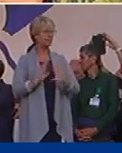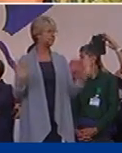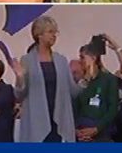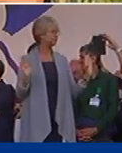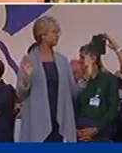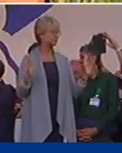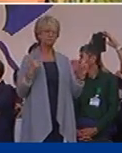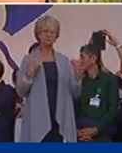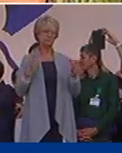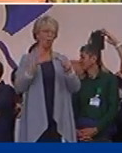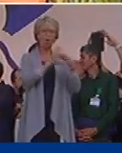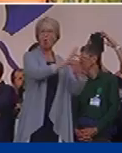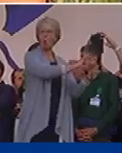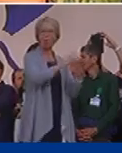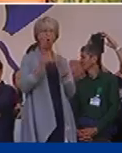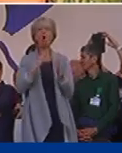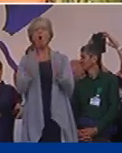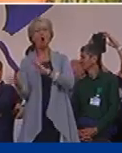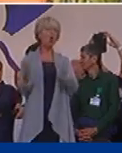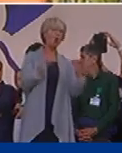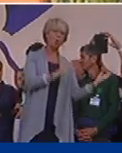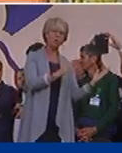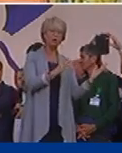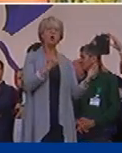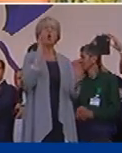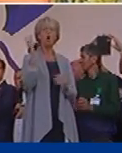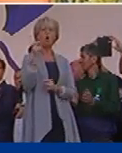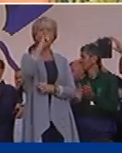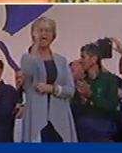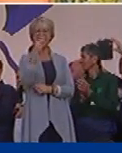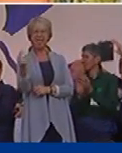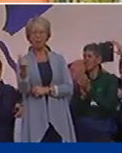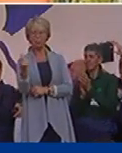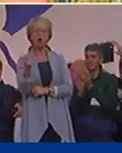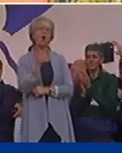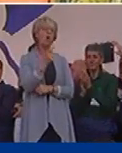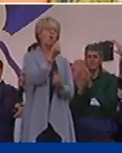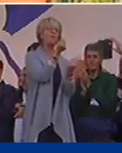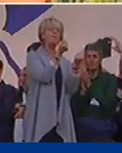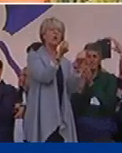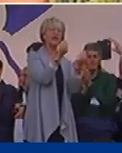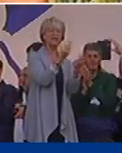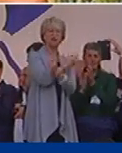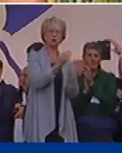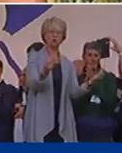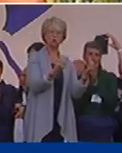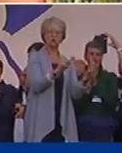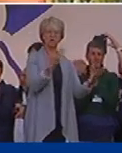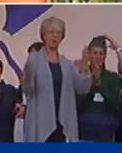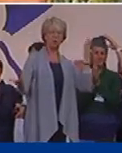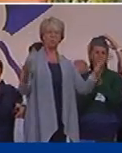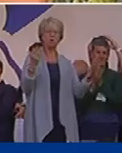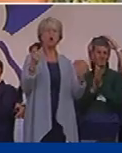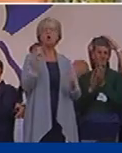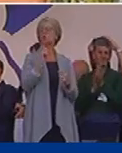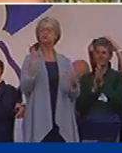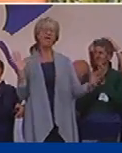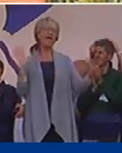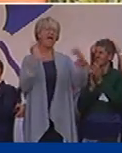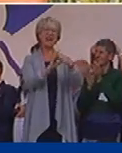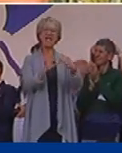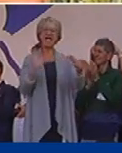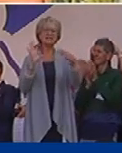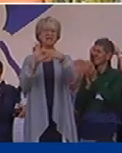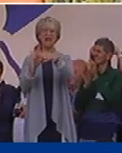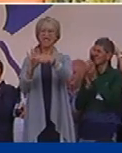coi cittadini italiani, o con l'euro o con una moneta più giusta. Non ci potranno più essere alleanze.